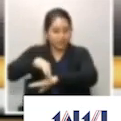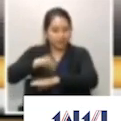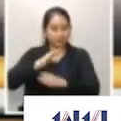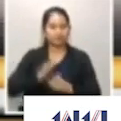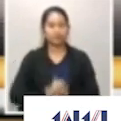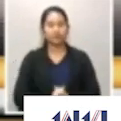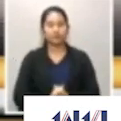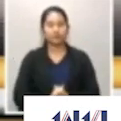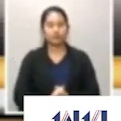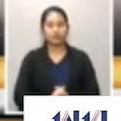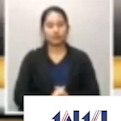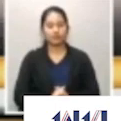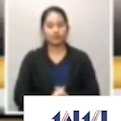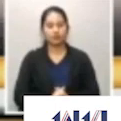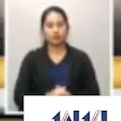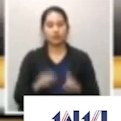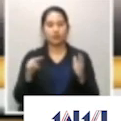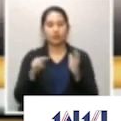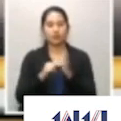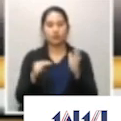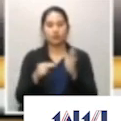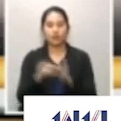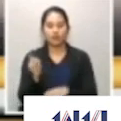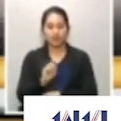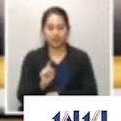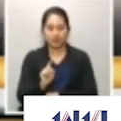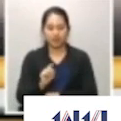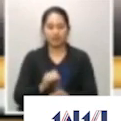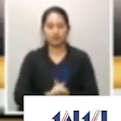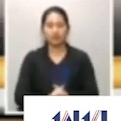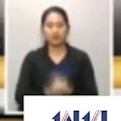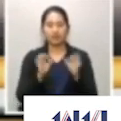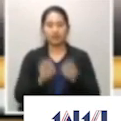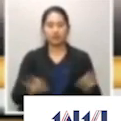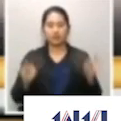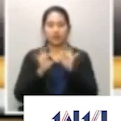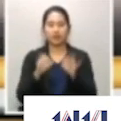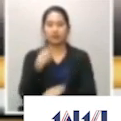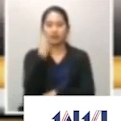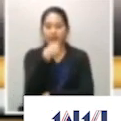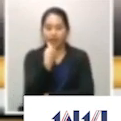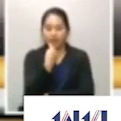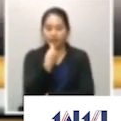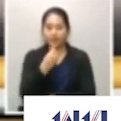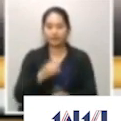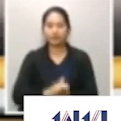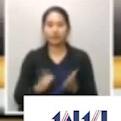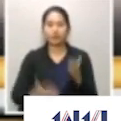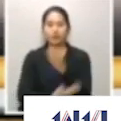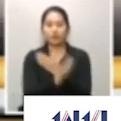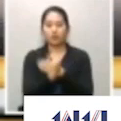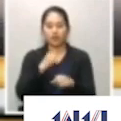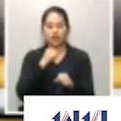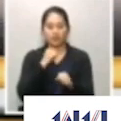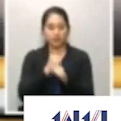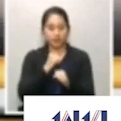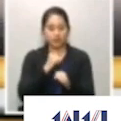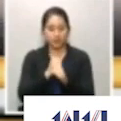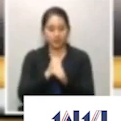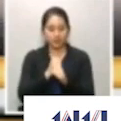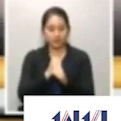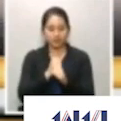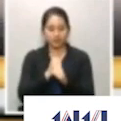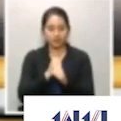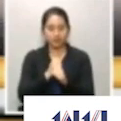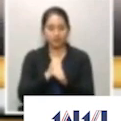าของคนอยู่ที่คนของใครและโอกาสในการทำหน้าที่จะยอมล